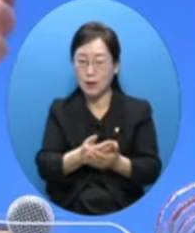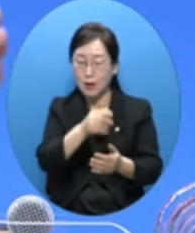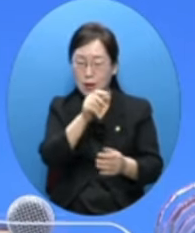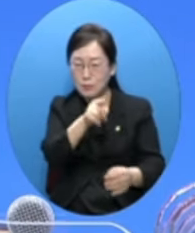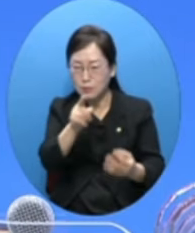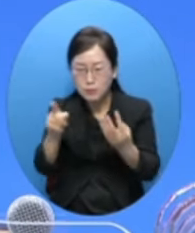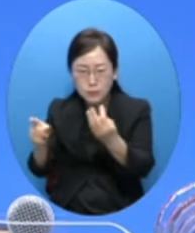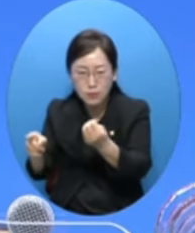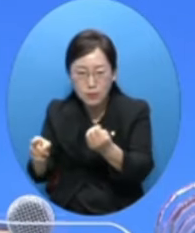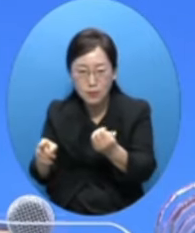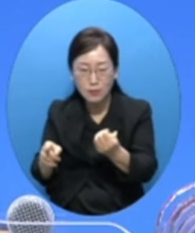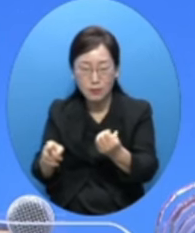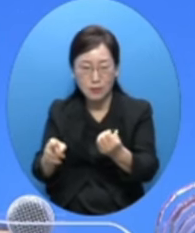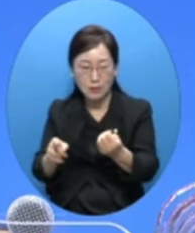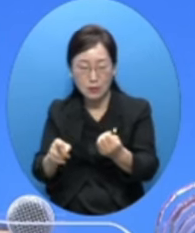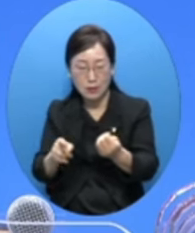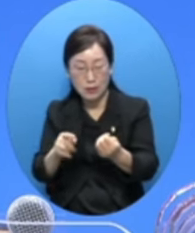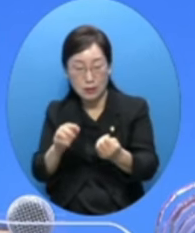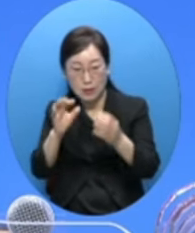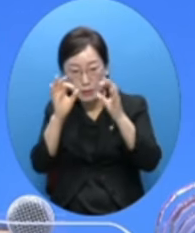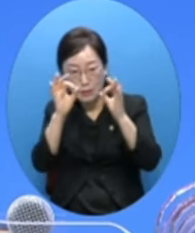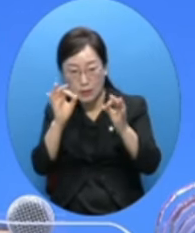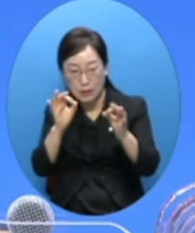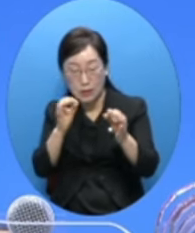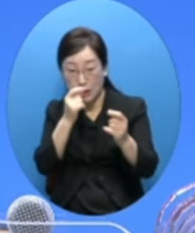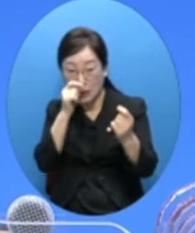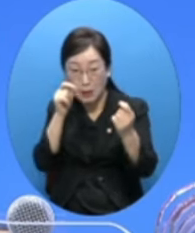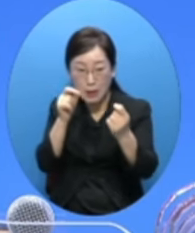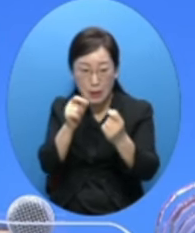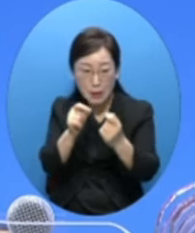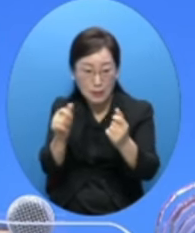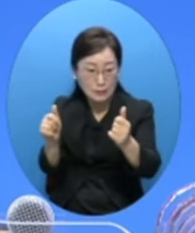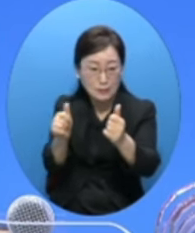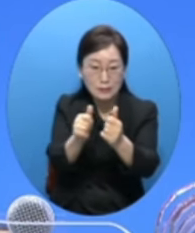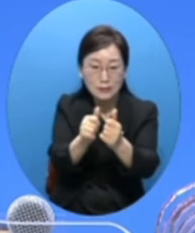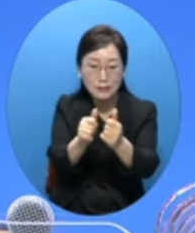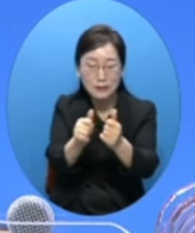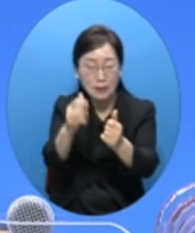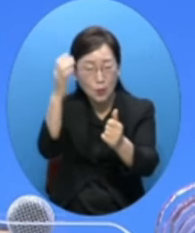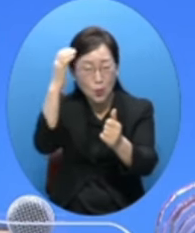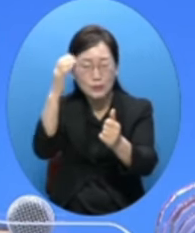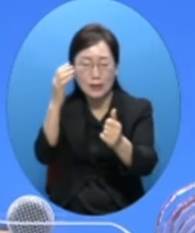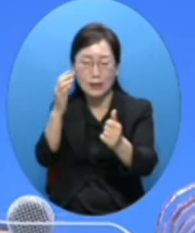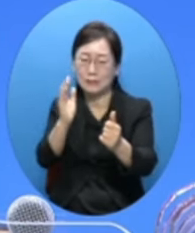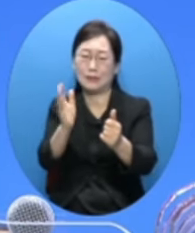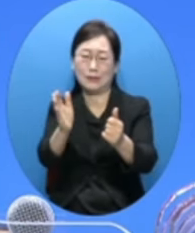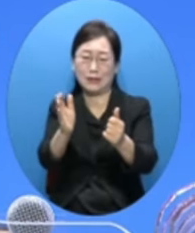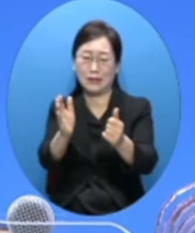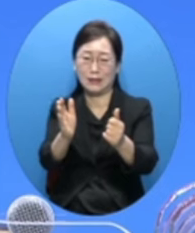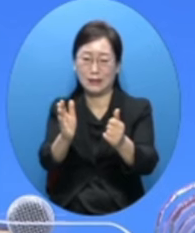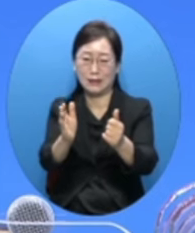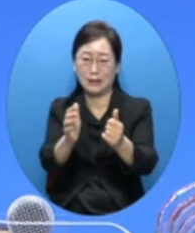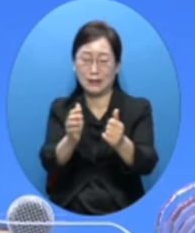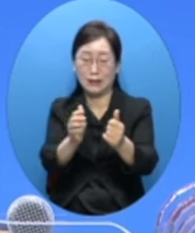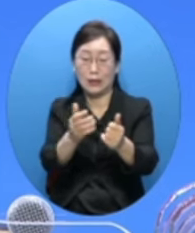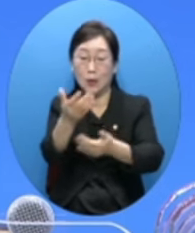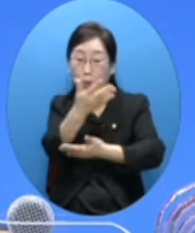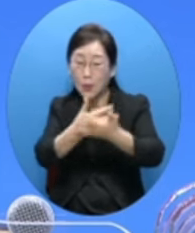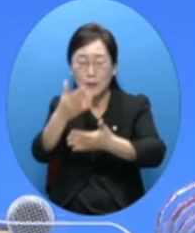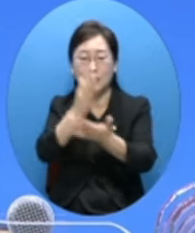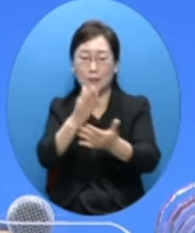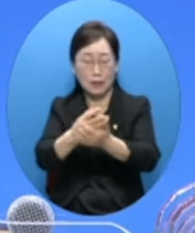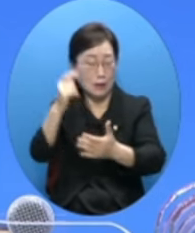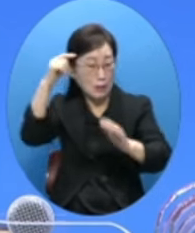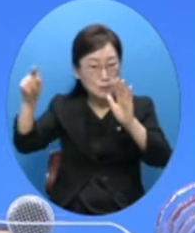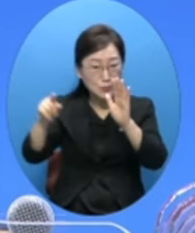우리가 곁에 두고 있으면 평생 고생하게 되어 있습니다. 이런 사람과는 어울리면 안 됩니다. 부정적인